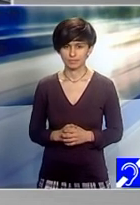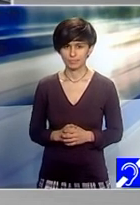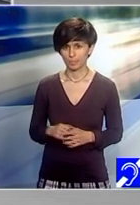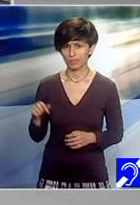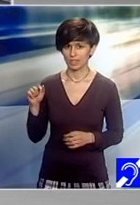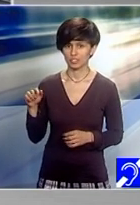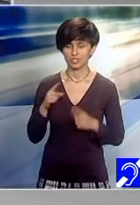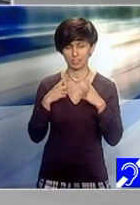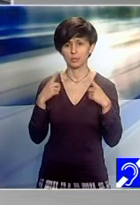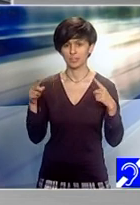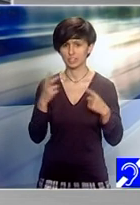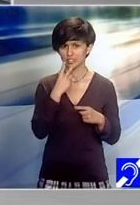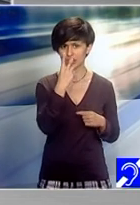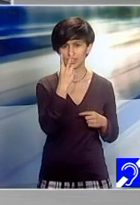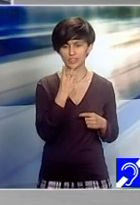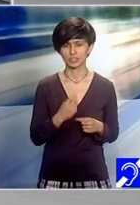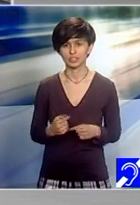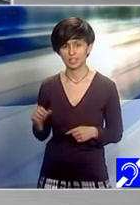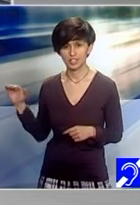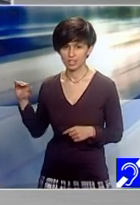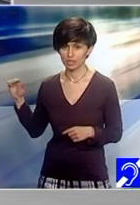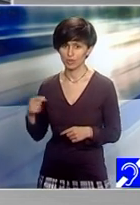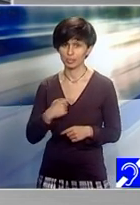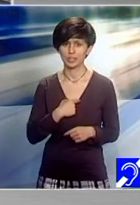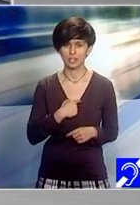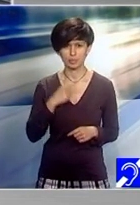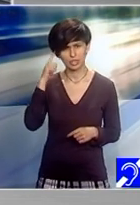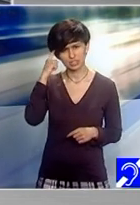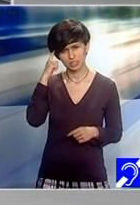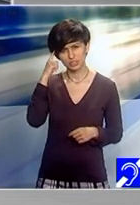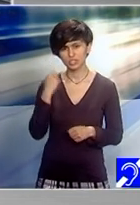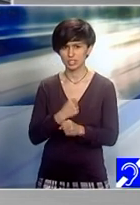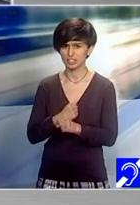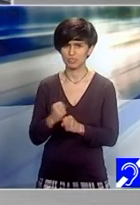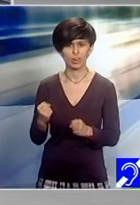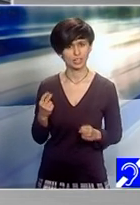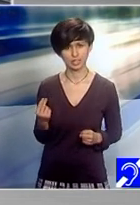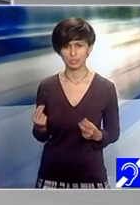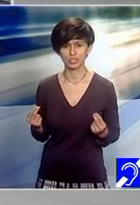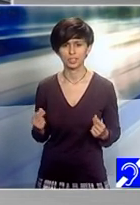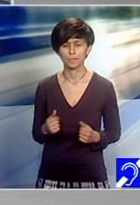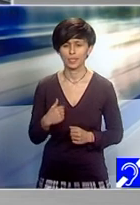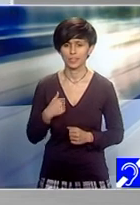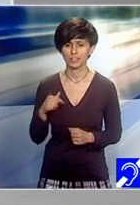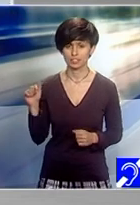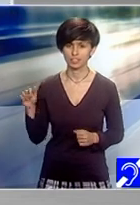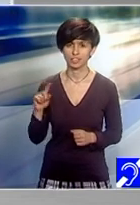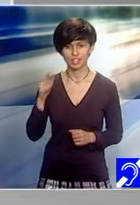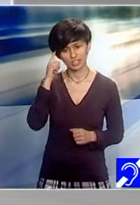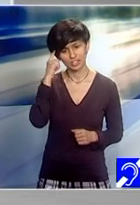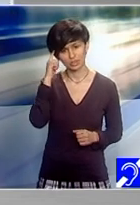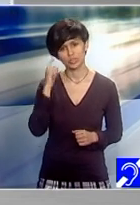copilul ăsta are o putere de concentrare extraordinar de mare pe care eu n-am știut să o scot în evidență la ore.